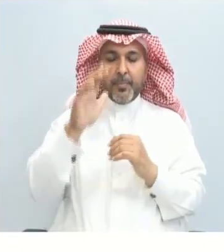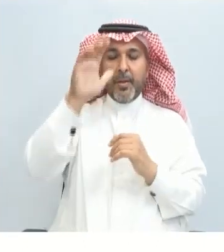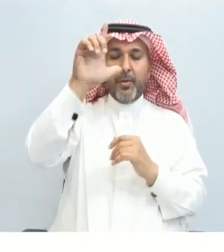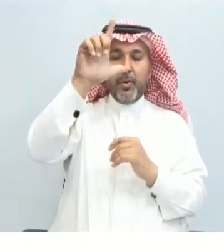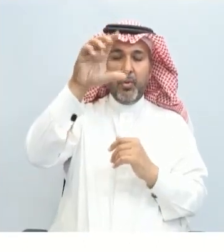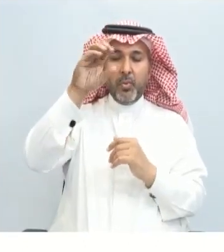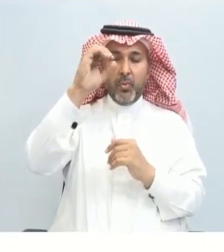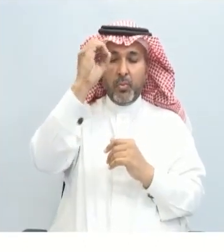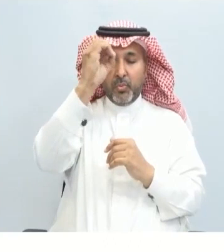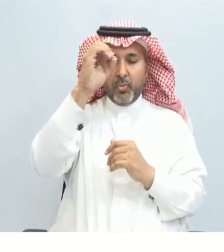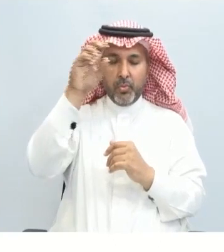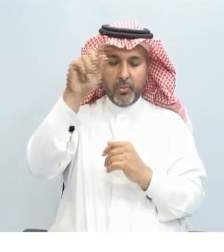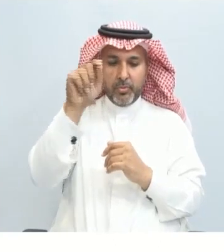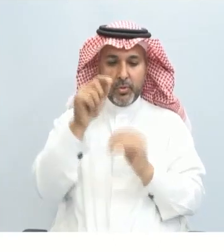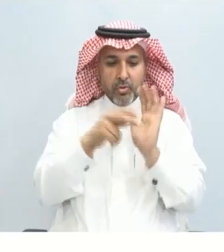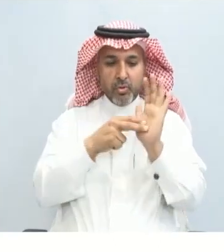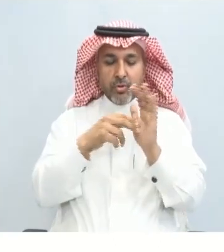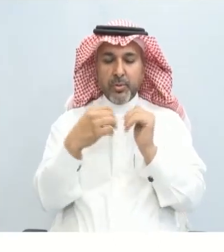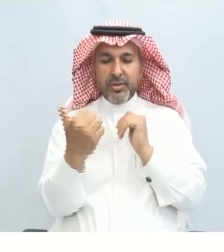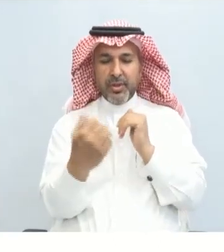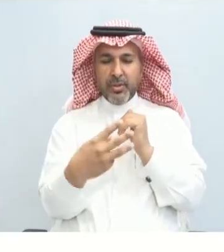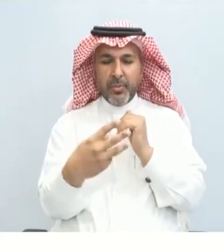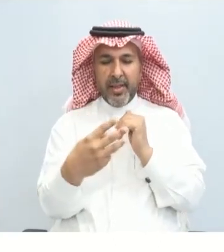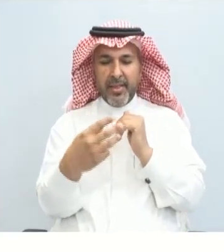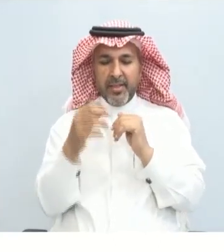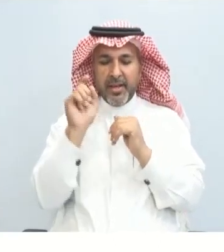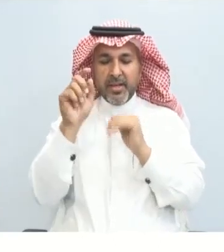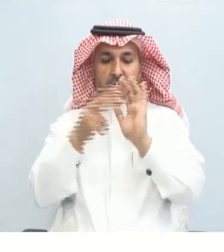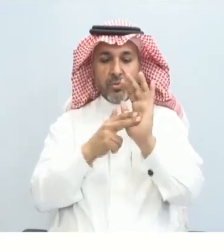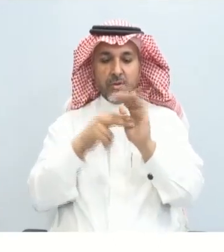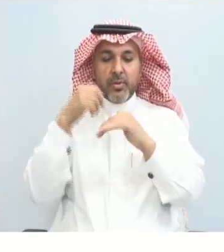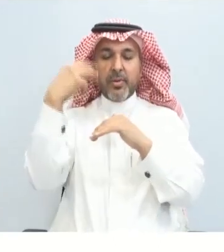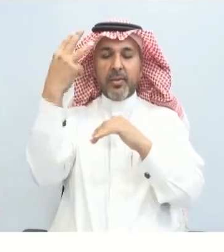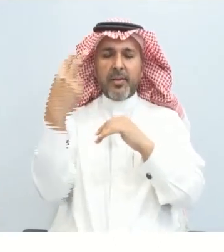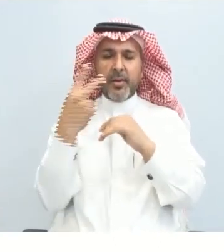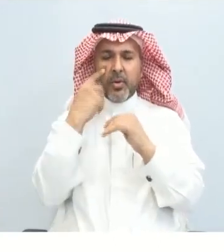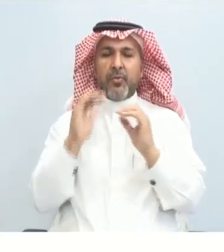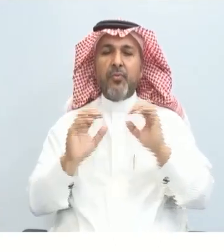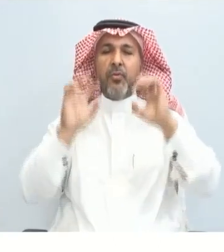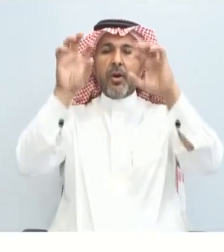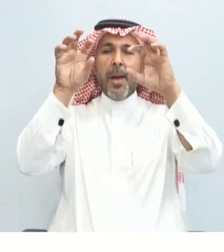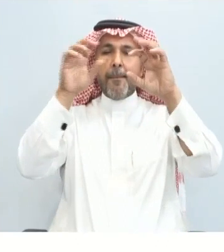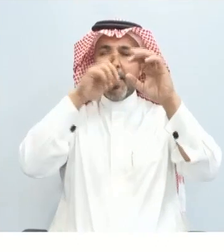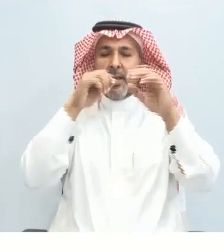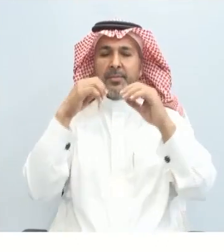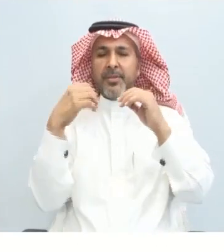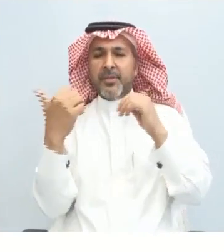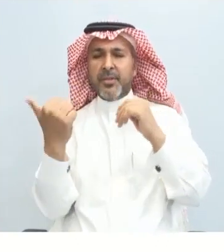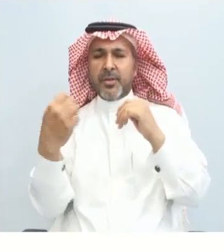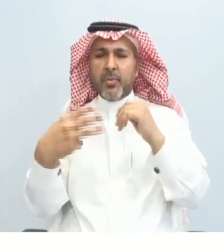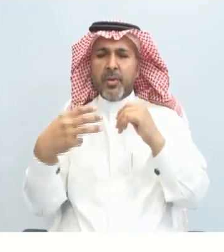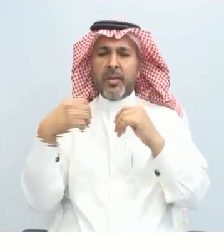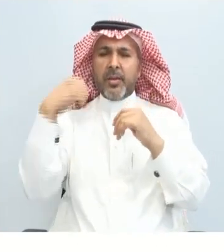كل ما عليك ان انك تسويه انك ترفع الطرفين للاساس المناسب اللي هو في هذه الحاله كم 36 ف